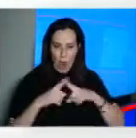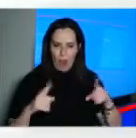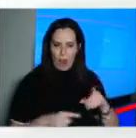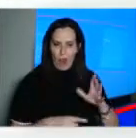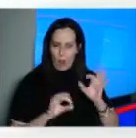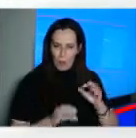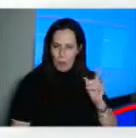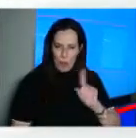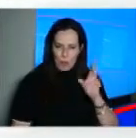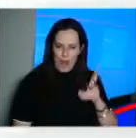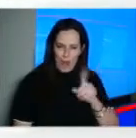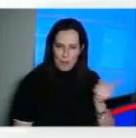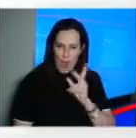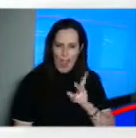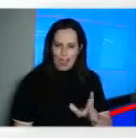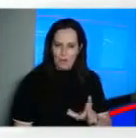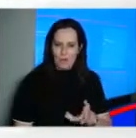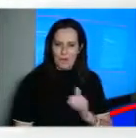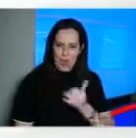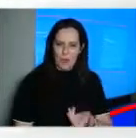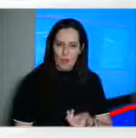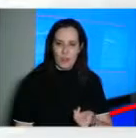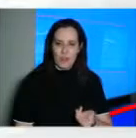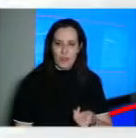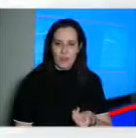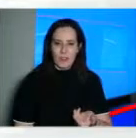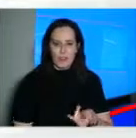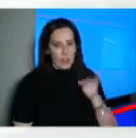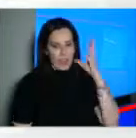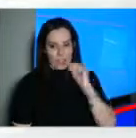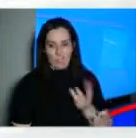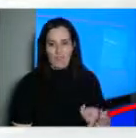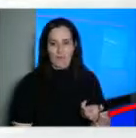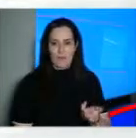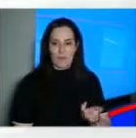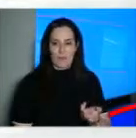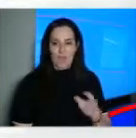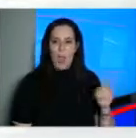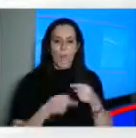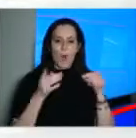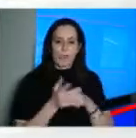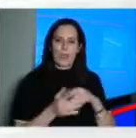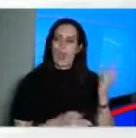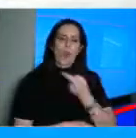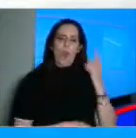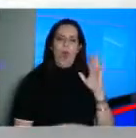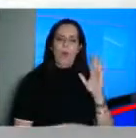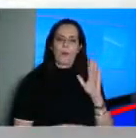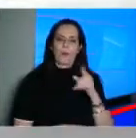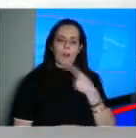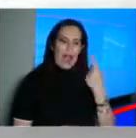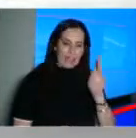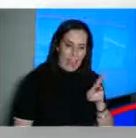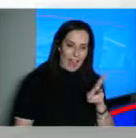בדיוק שמות העיראקים. נכון, נכון. שזה עוד יותר כיף. כן. כן, המוזיקה הזאת היא לכולם. תום הוא